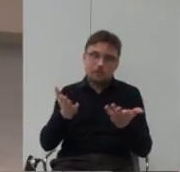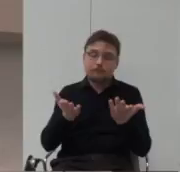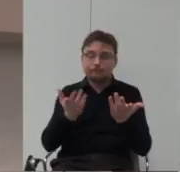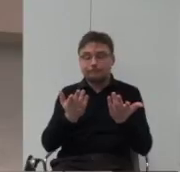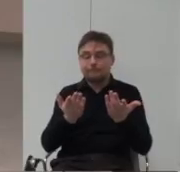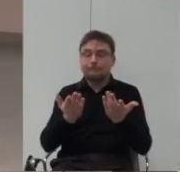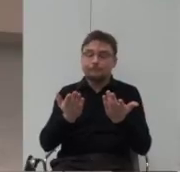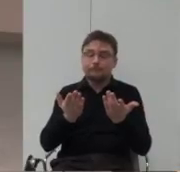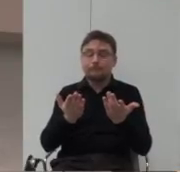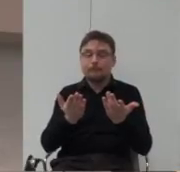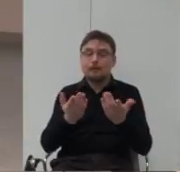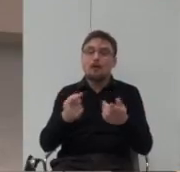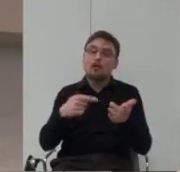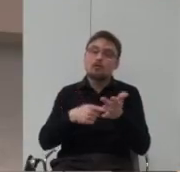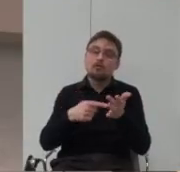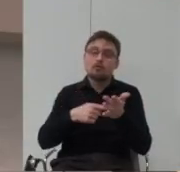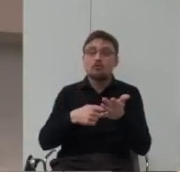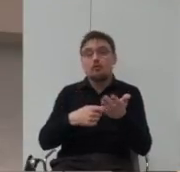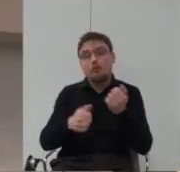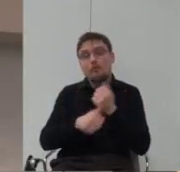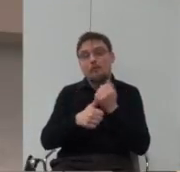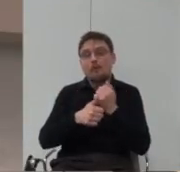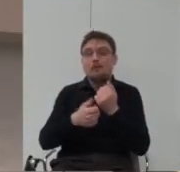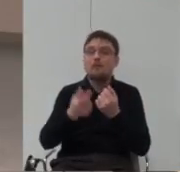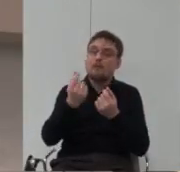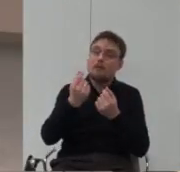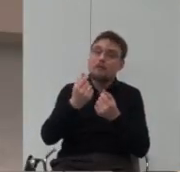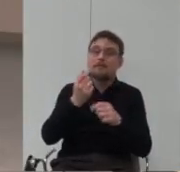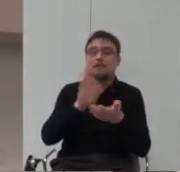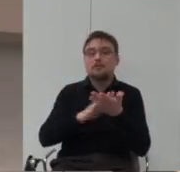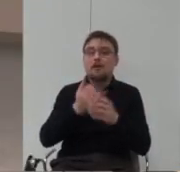zamieszkiwania młodych ludzi z rodzicami, no chociażby